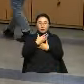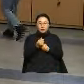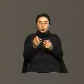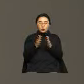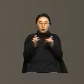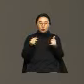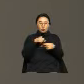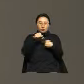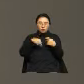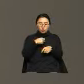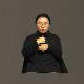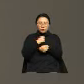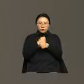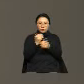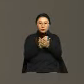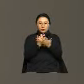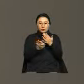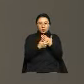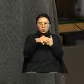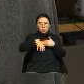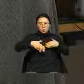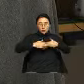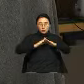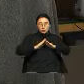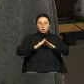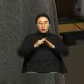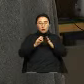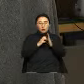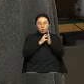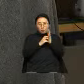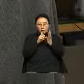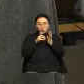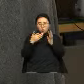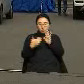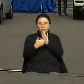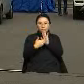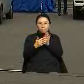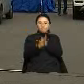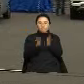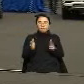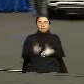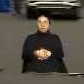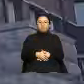를 가동하고 선별 진료소를 설치하는데 코로나 1구 예방에 나서고 있습니다